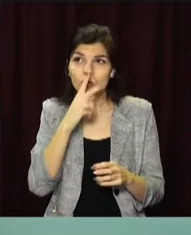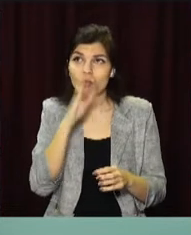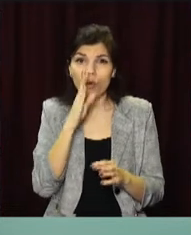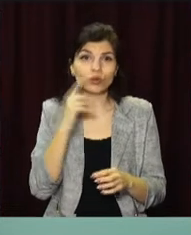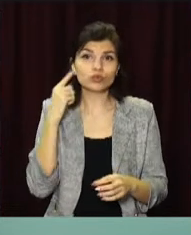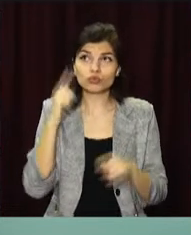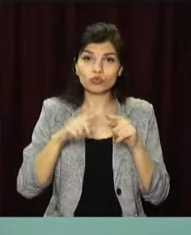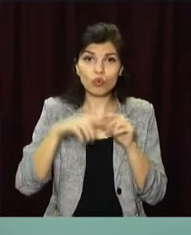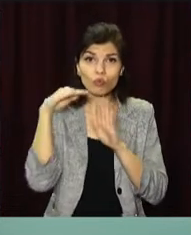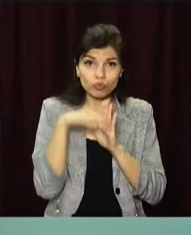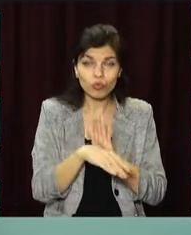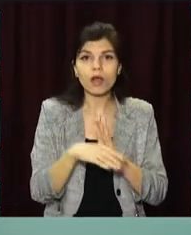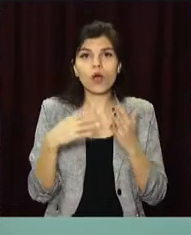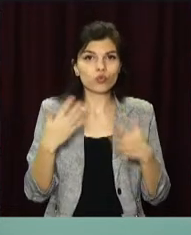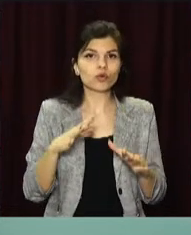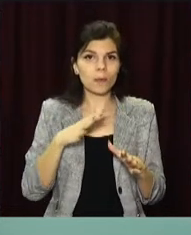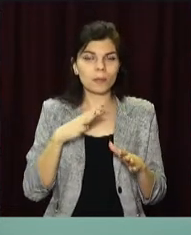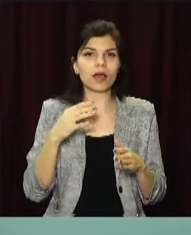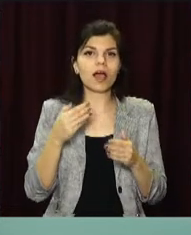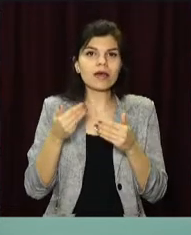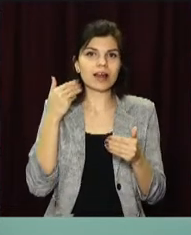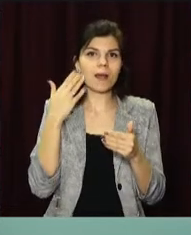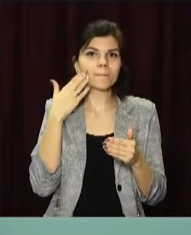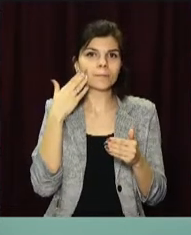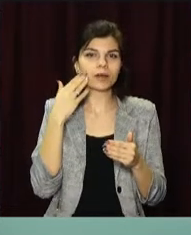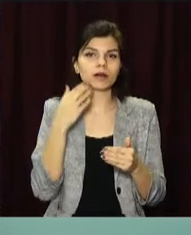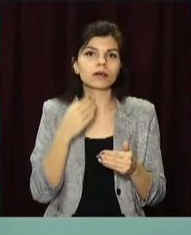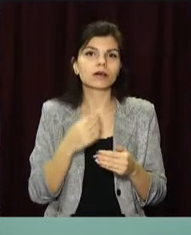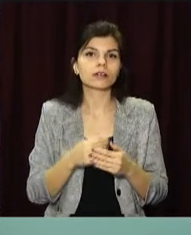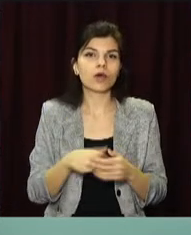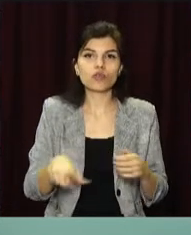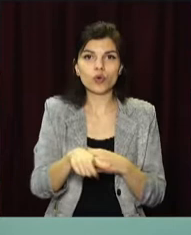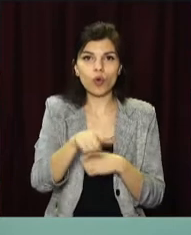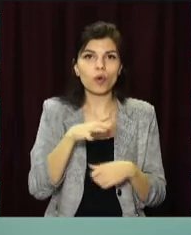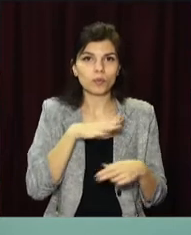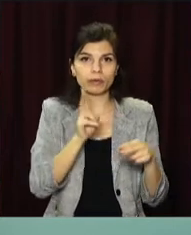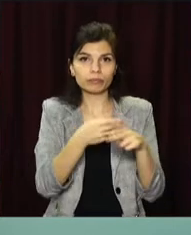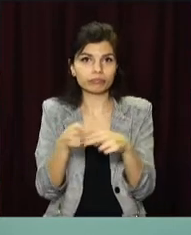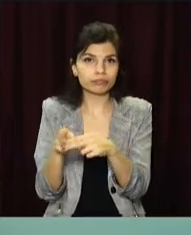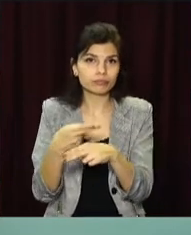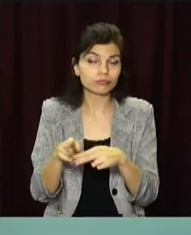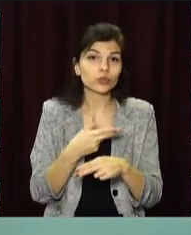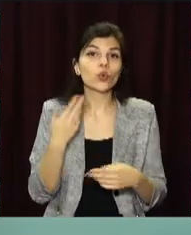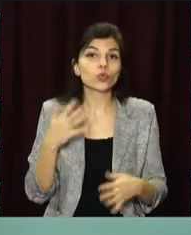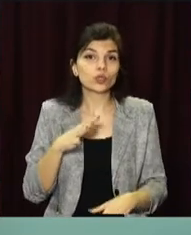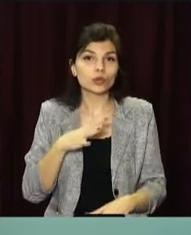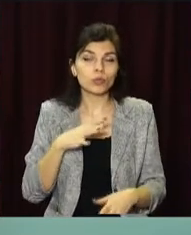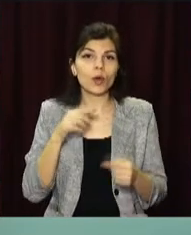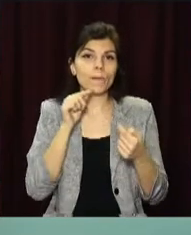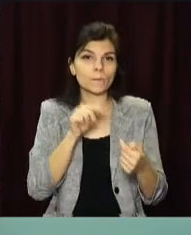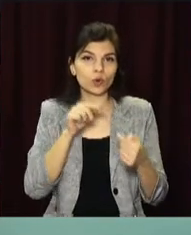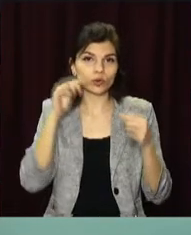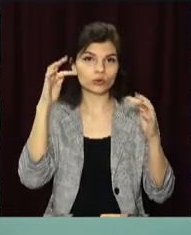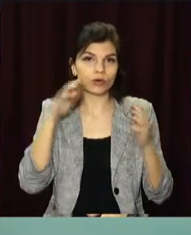що йде погіршення погодних умов, і було попередньо оброблено, дороги були попередньо